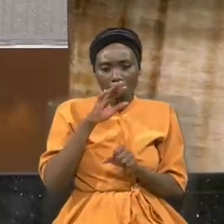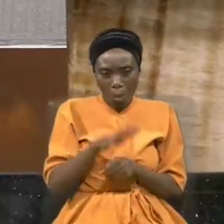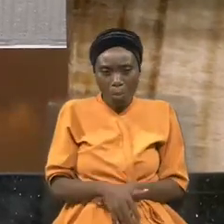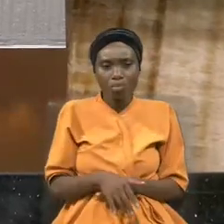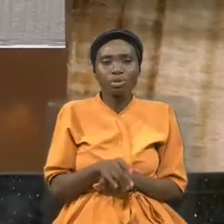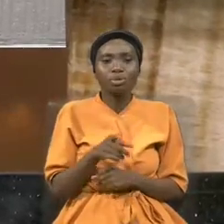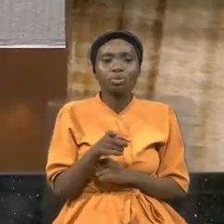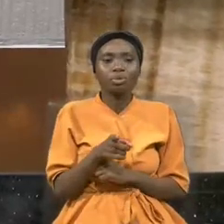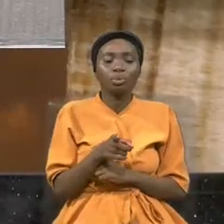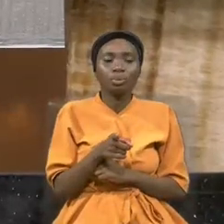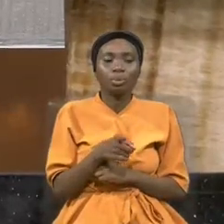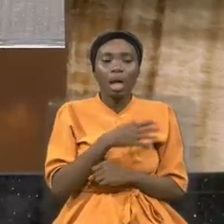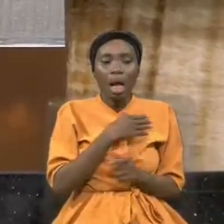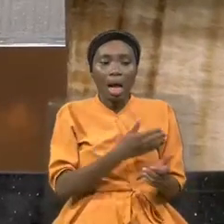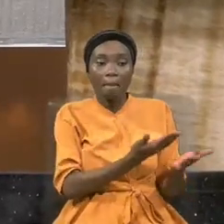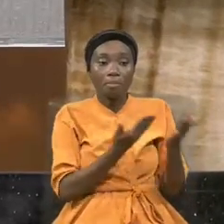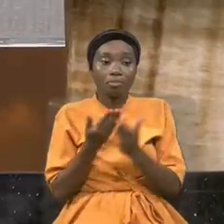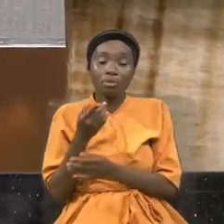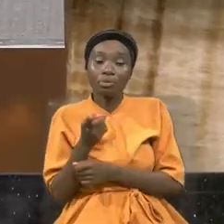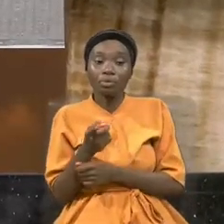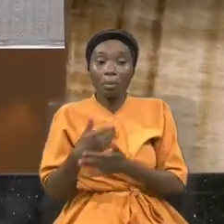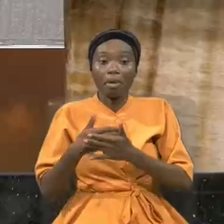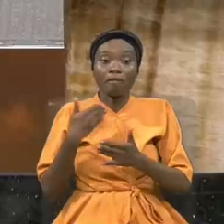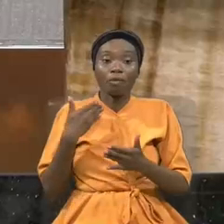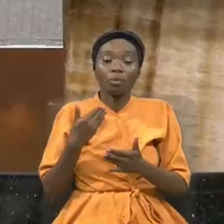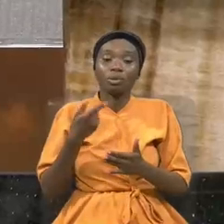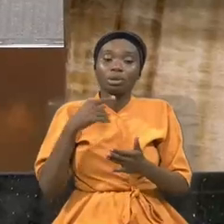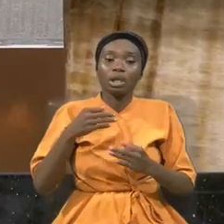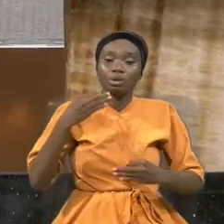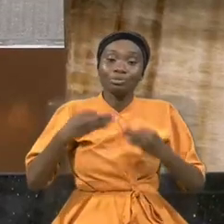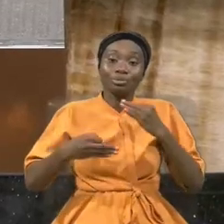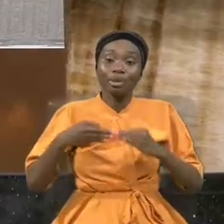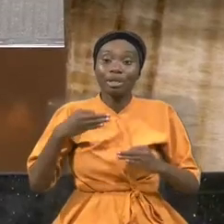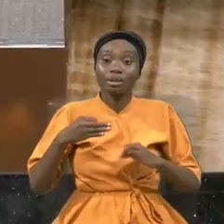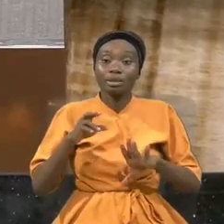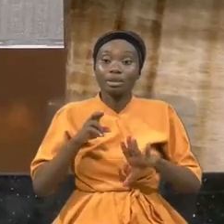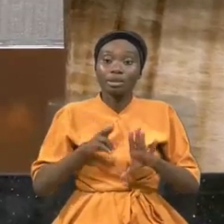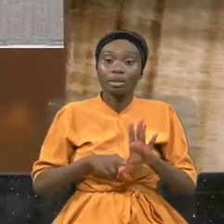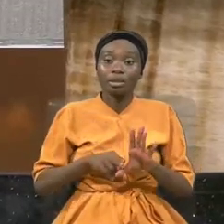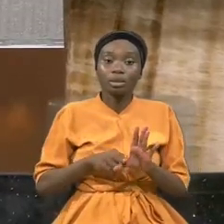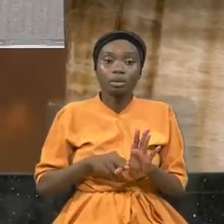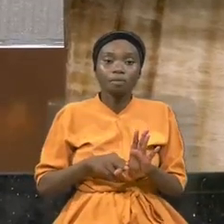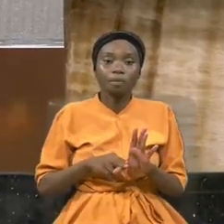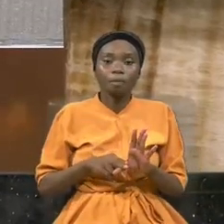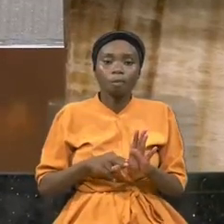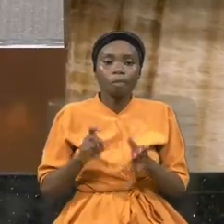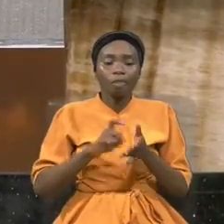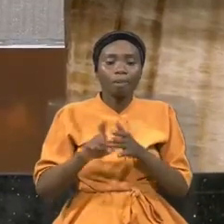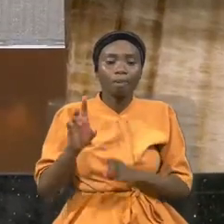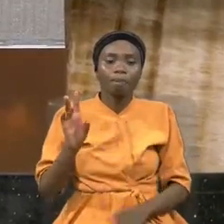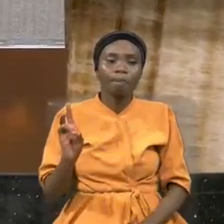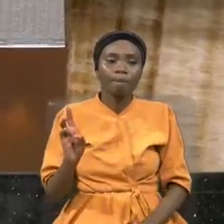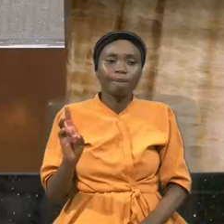Ne sont-ce pas les riches qui vous oppriment et qui vous traînent devant les tribunaux? Verset 7.